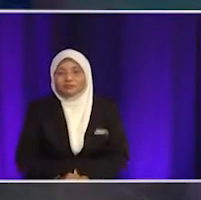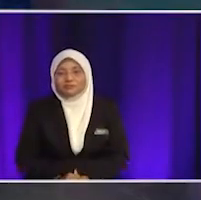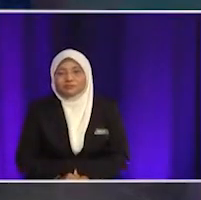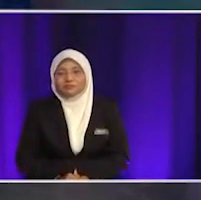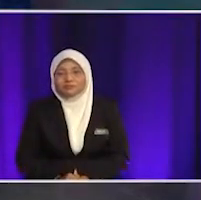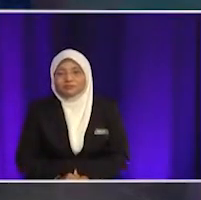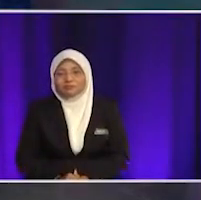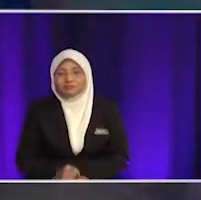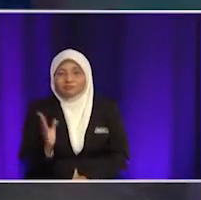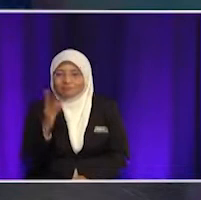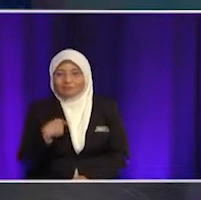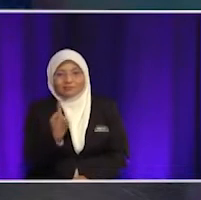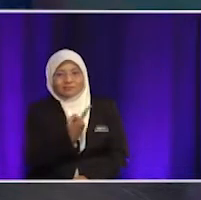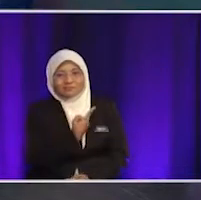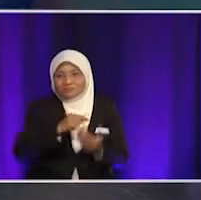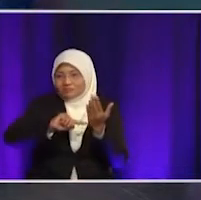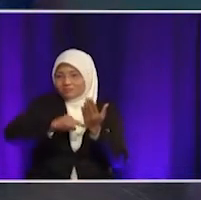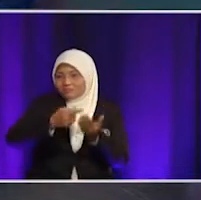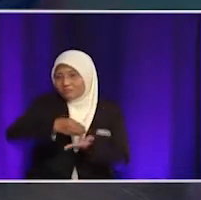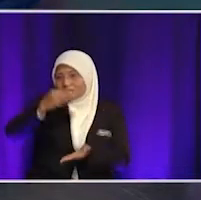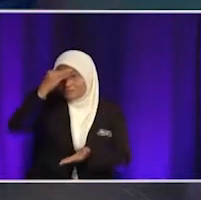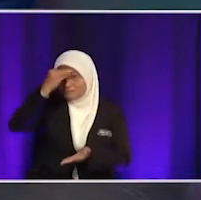pembelajaran pada hari ini silahkan